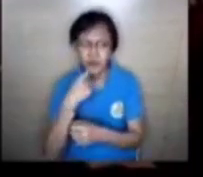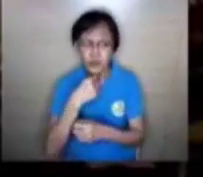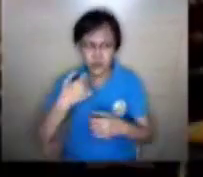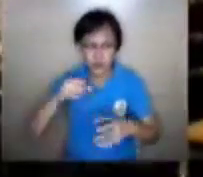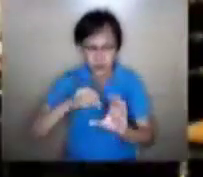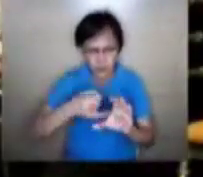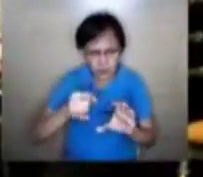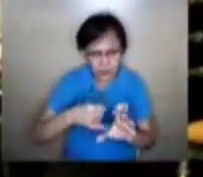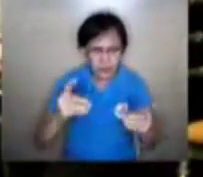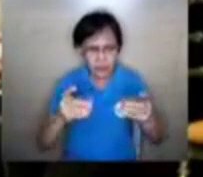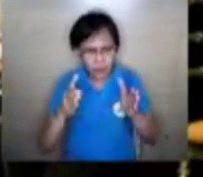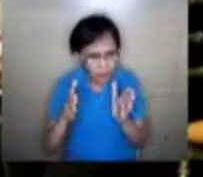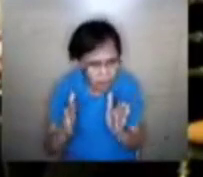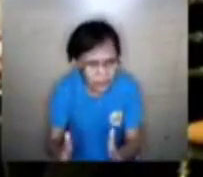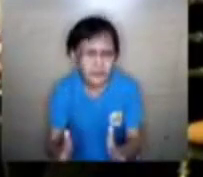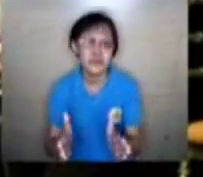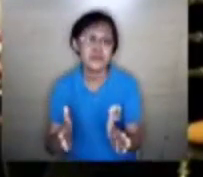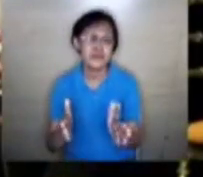drivers o Joda.